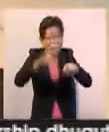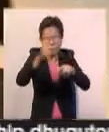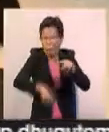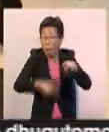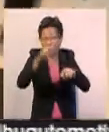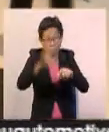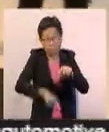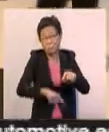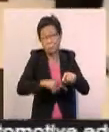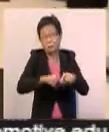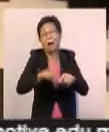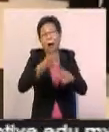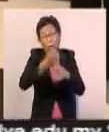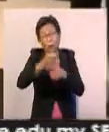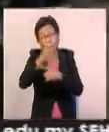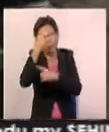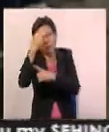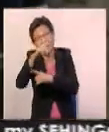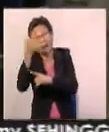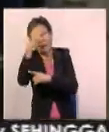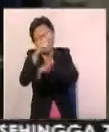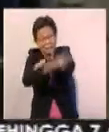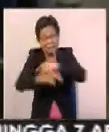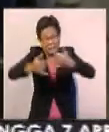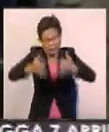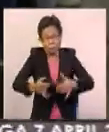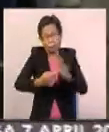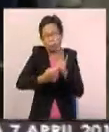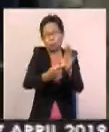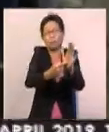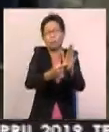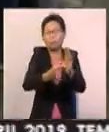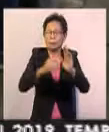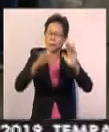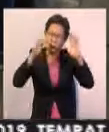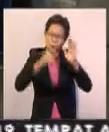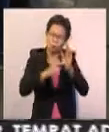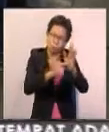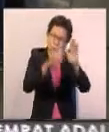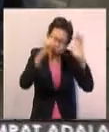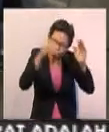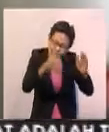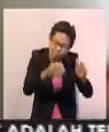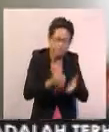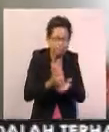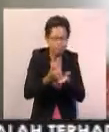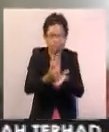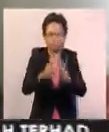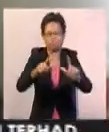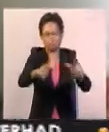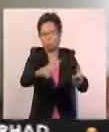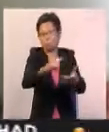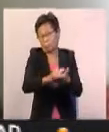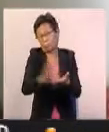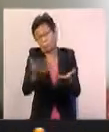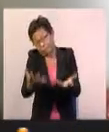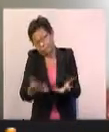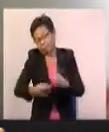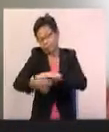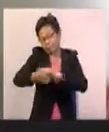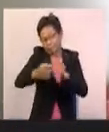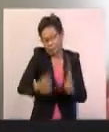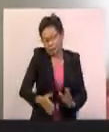atas beberapa faktor dan kerajaan negeri hari ini menunjukkan keprihatinan dalam membantu golongan tersebut. Antara lain,